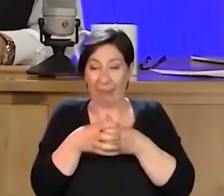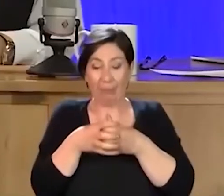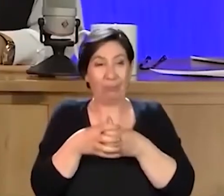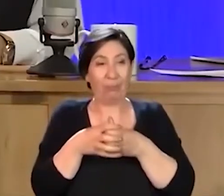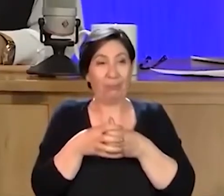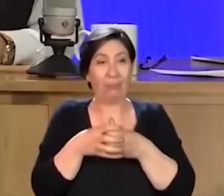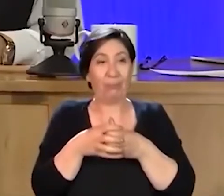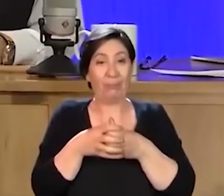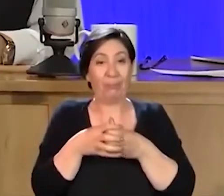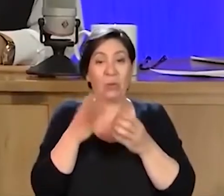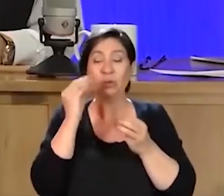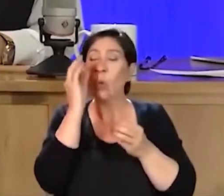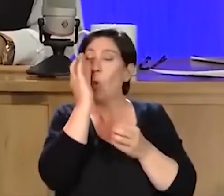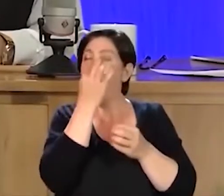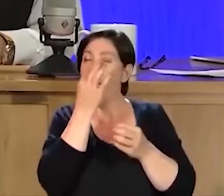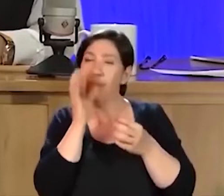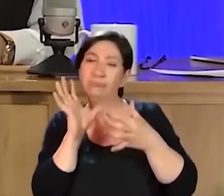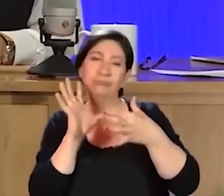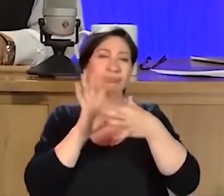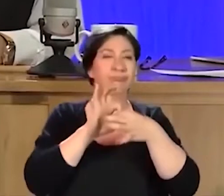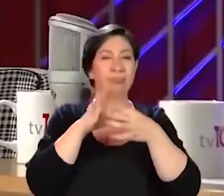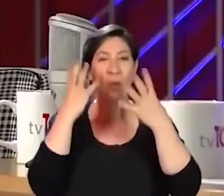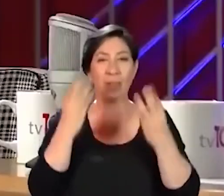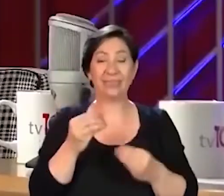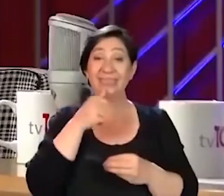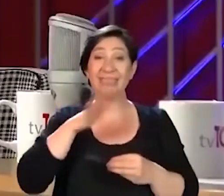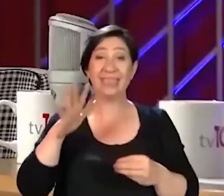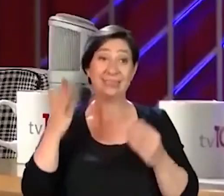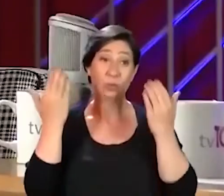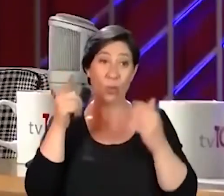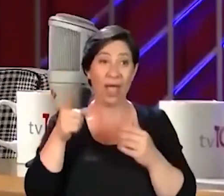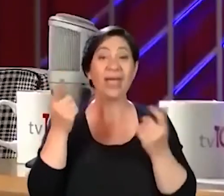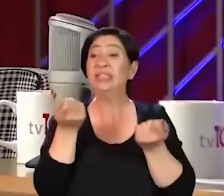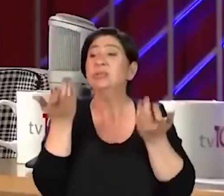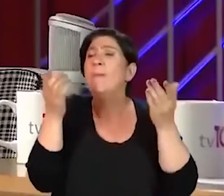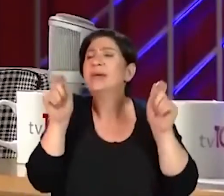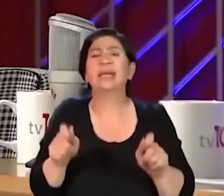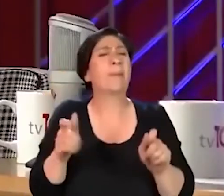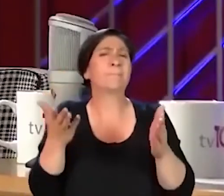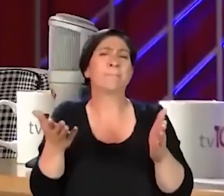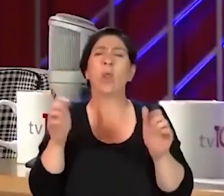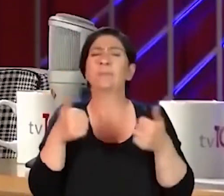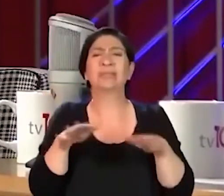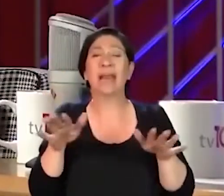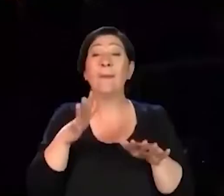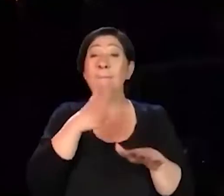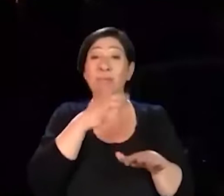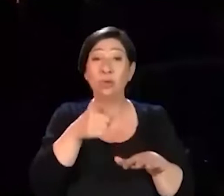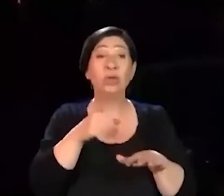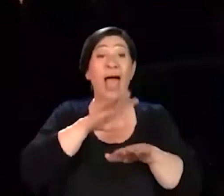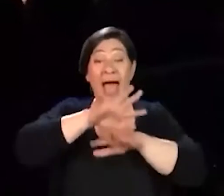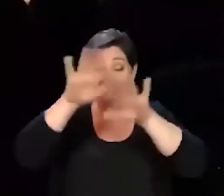çok kolay adapte edebiliyorsunuz Deniz sayesinde esasında Ne iş yaparsanız yapın Çünkü biliyorsunuz Yani